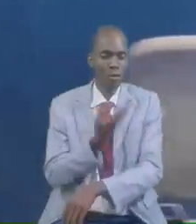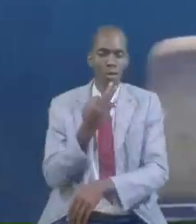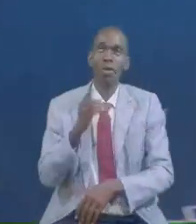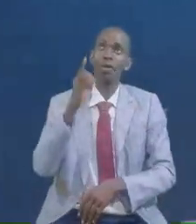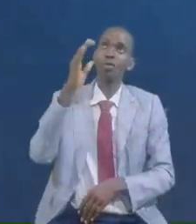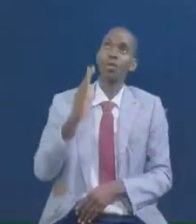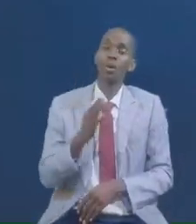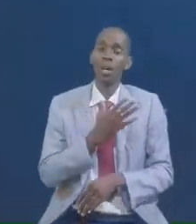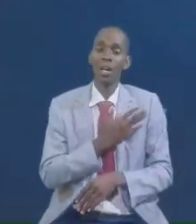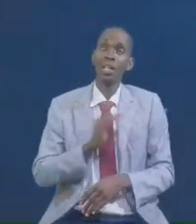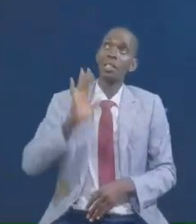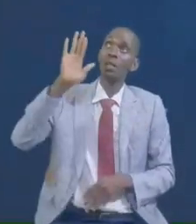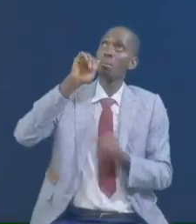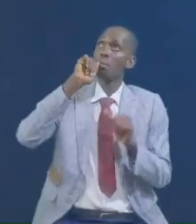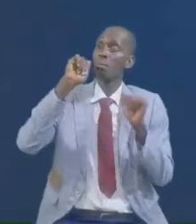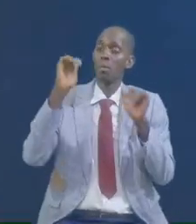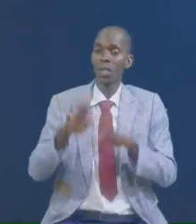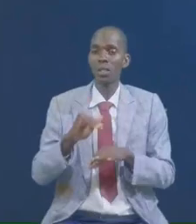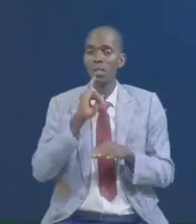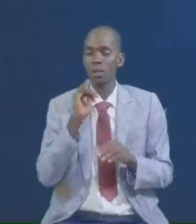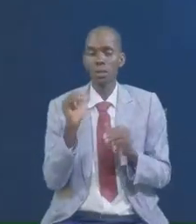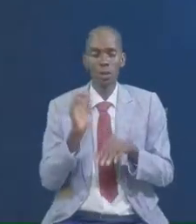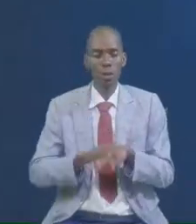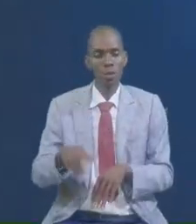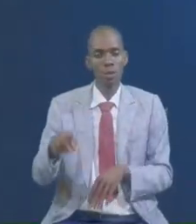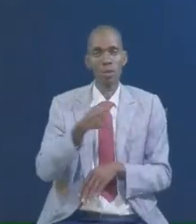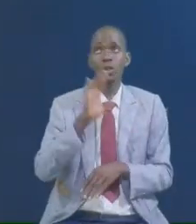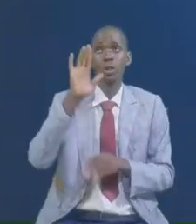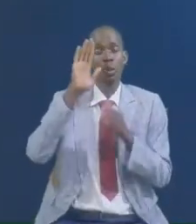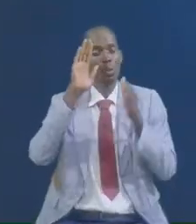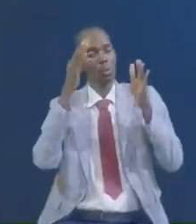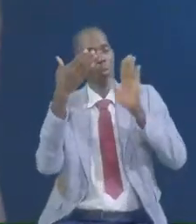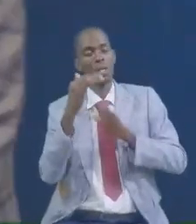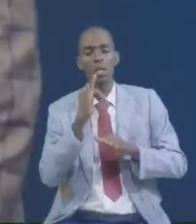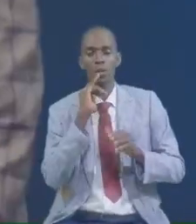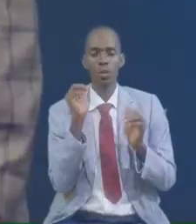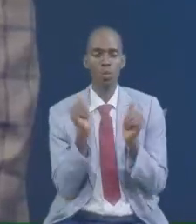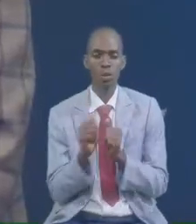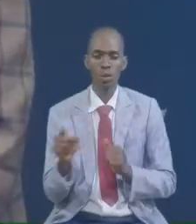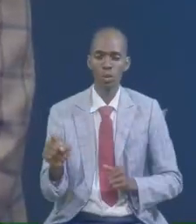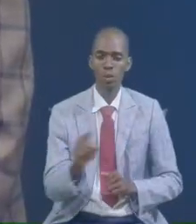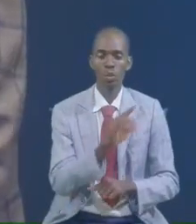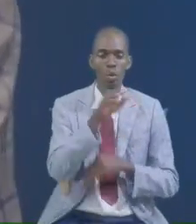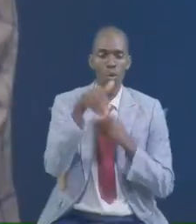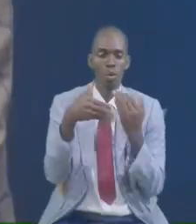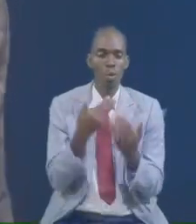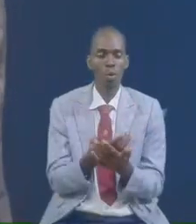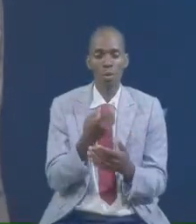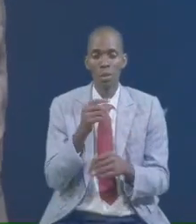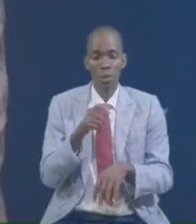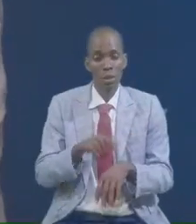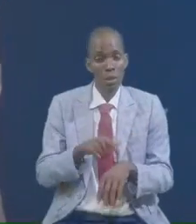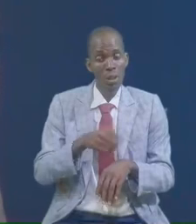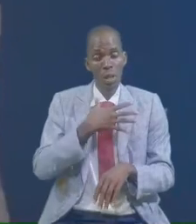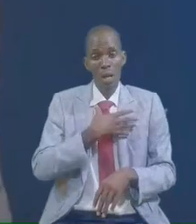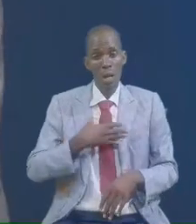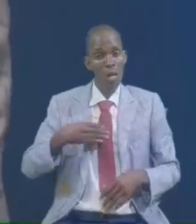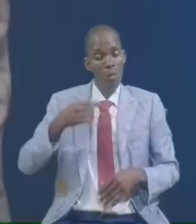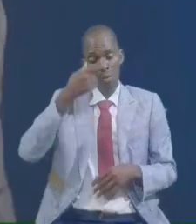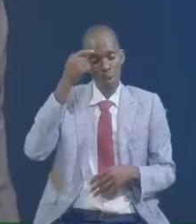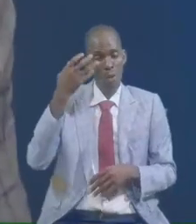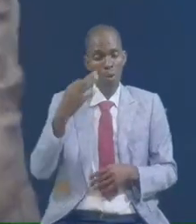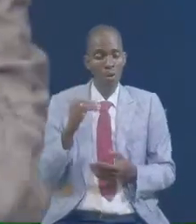toi. Sa présence est avec toi tout à tout moment. Et pour cela, à cause de ce type